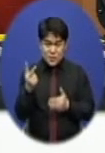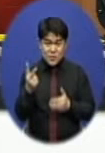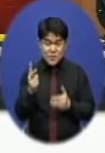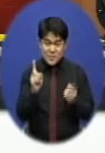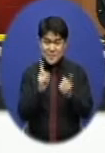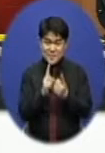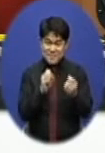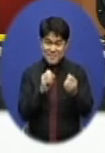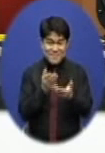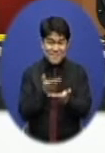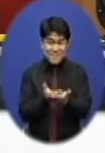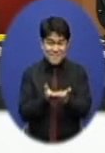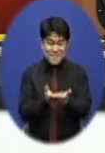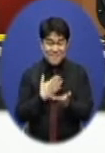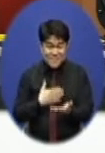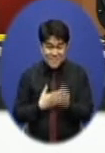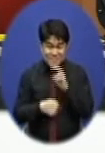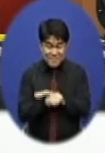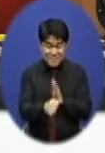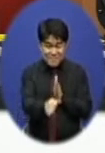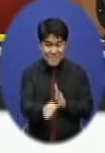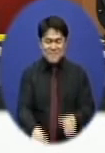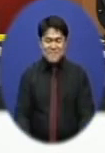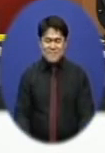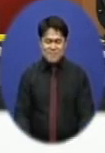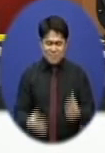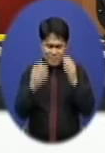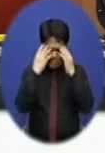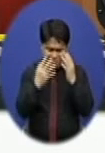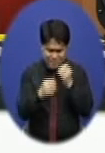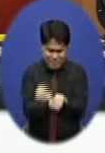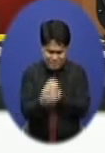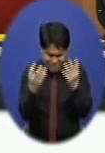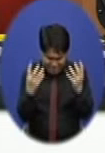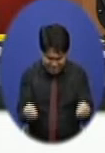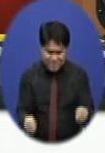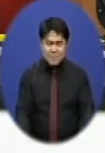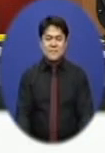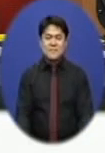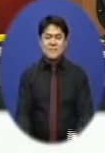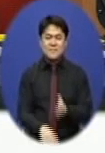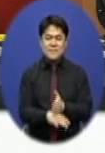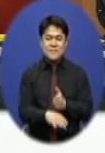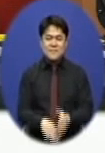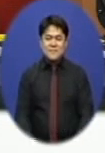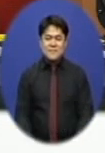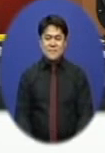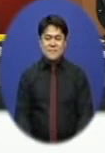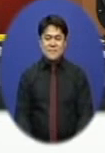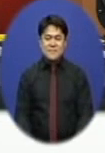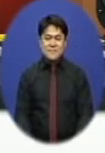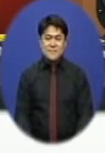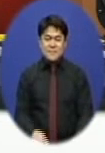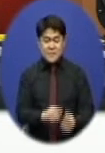다음 기회에 또 들려주시고요. 그래요. 노래 잘 아. 해주십시오. 네. 고생하셨습니다. 예. 예. 그래요. 예. 자, 감사합니다. 예. 네. 네.